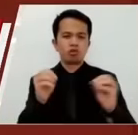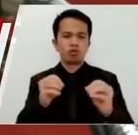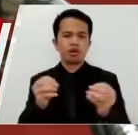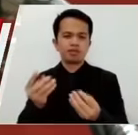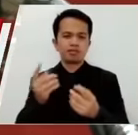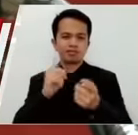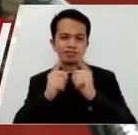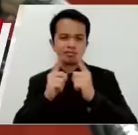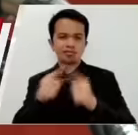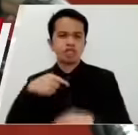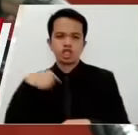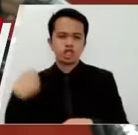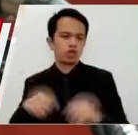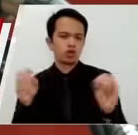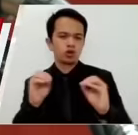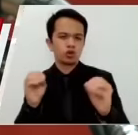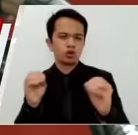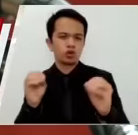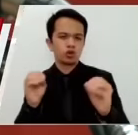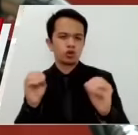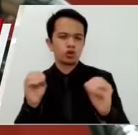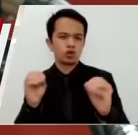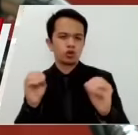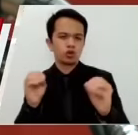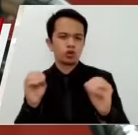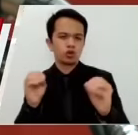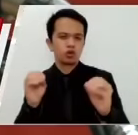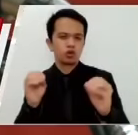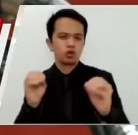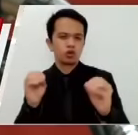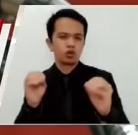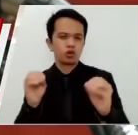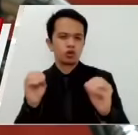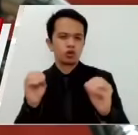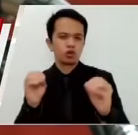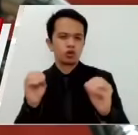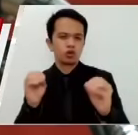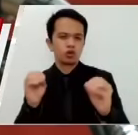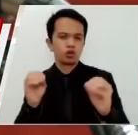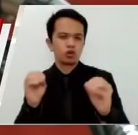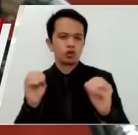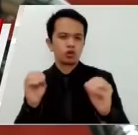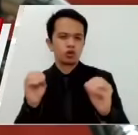China. Aside from the fact of having a handshake